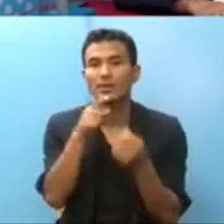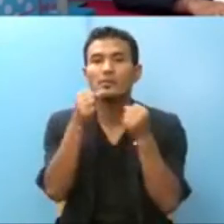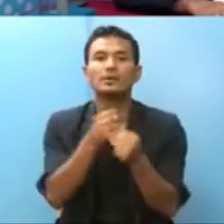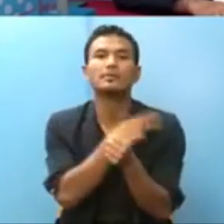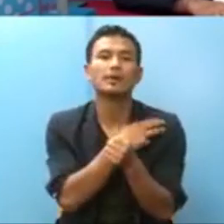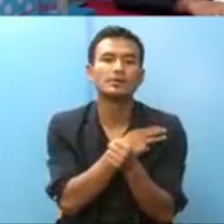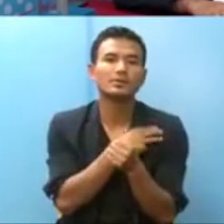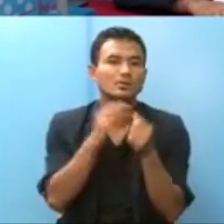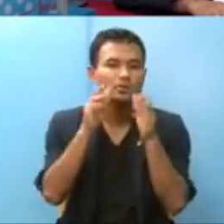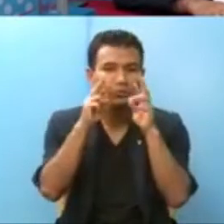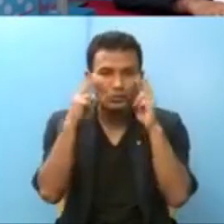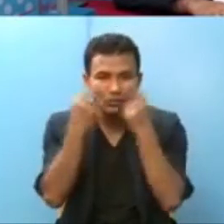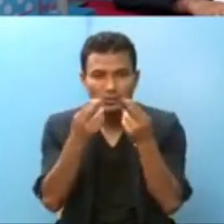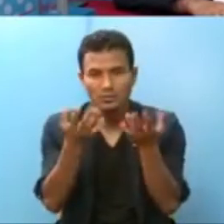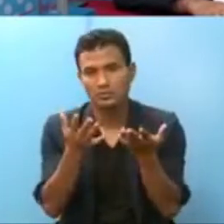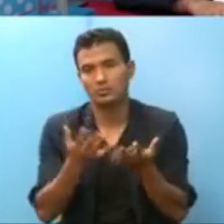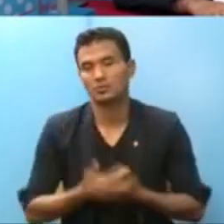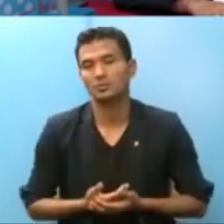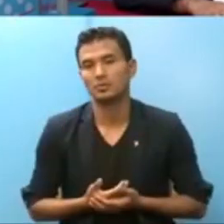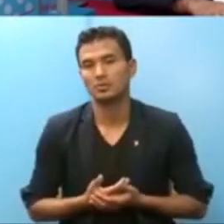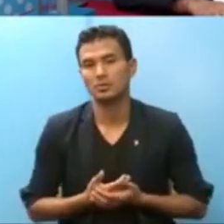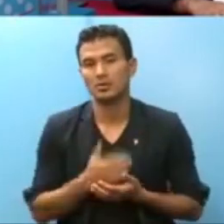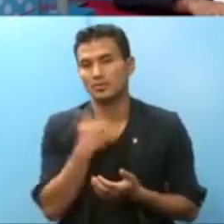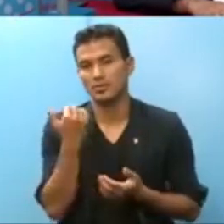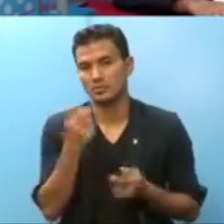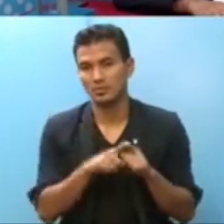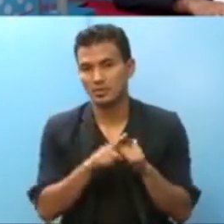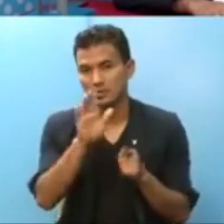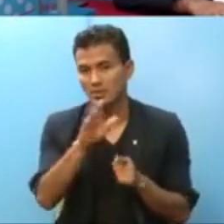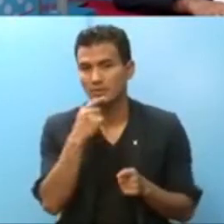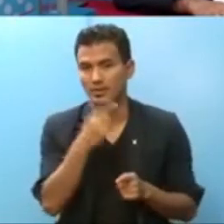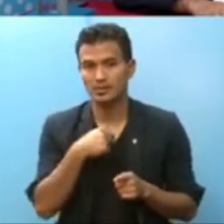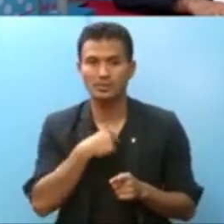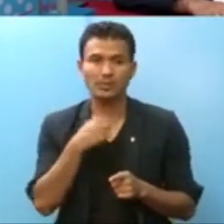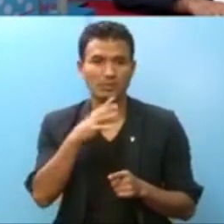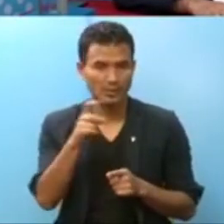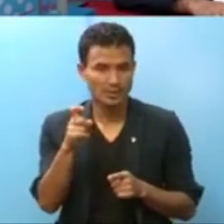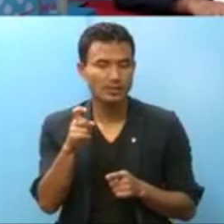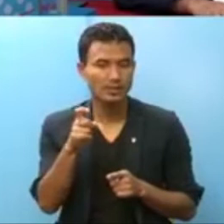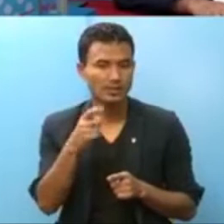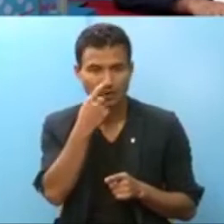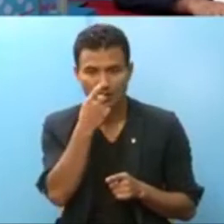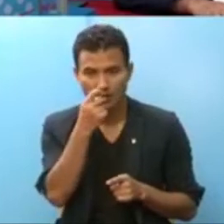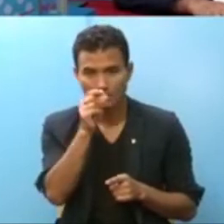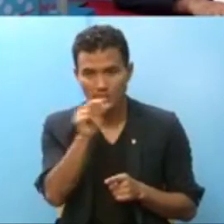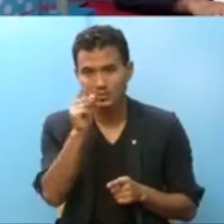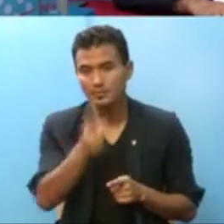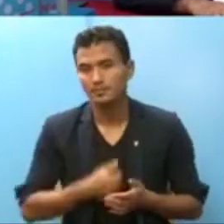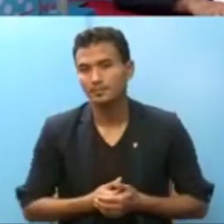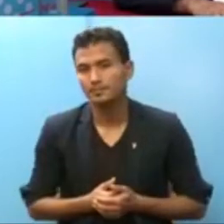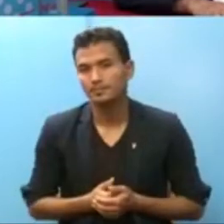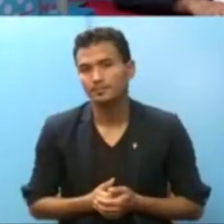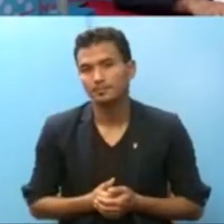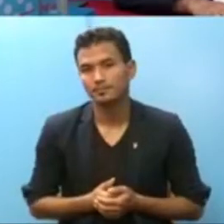मांचे हो अस तुरक्षत महसूस गर चा त्याहा उसको मृत्यु हुँ तो तो तो हम सब फ़ेको लागी हो लाज जासपत कुरा हो